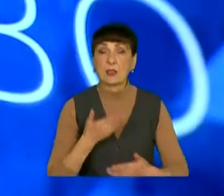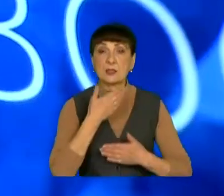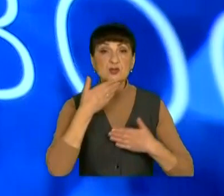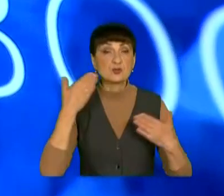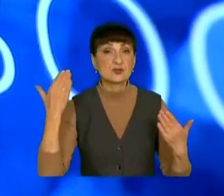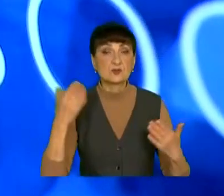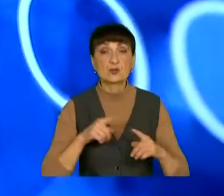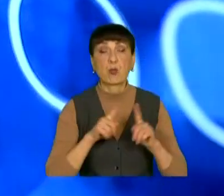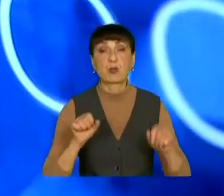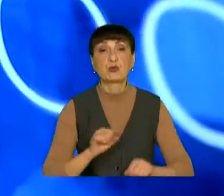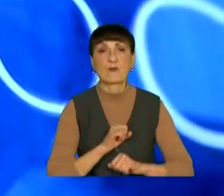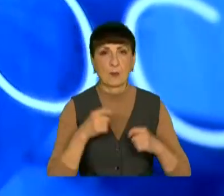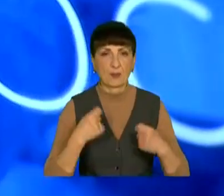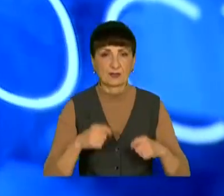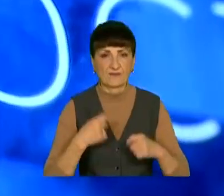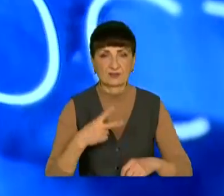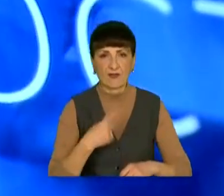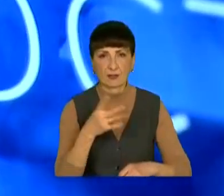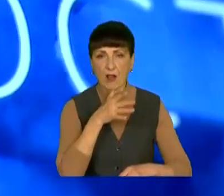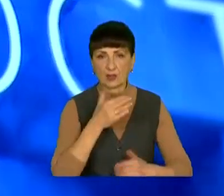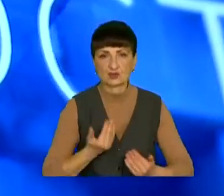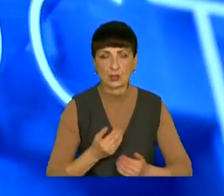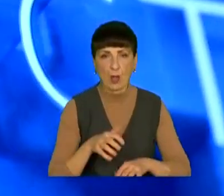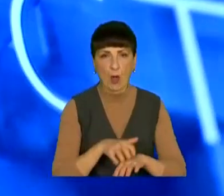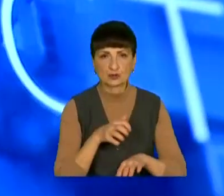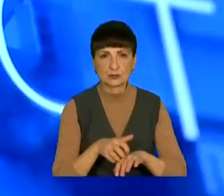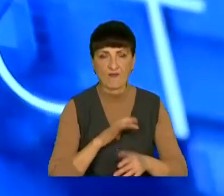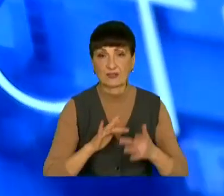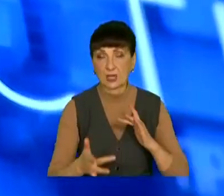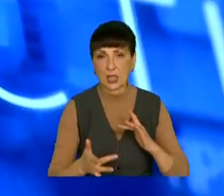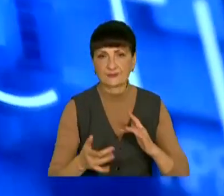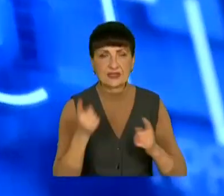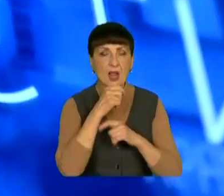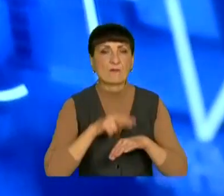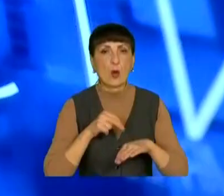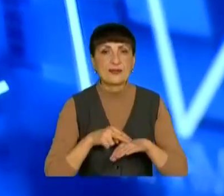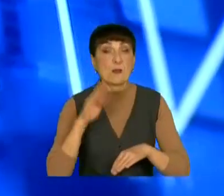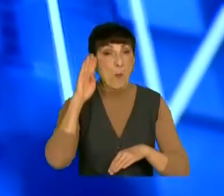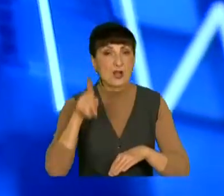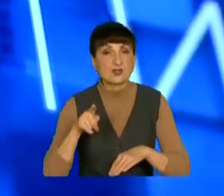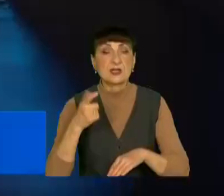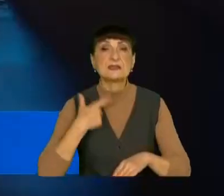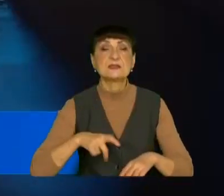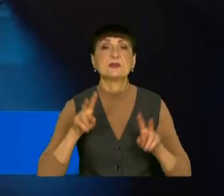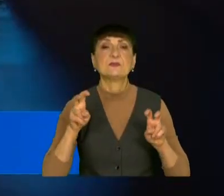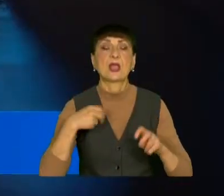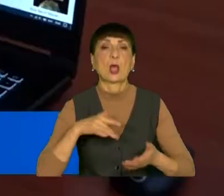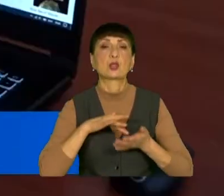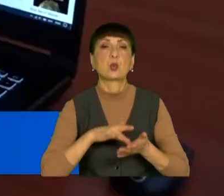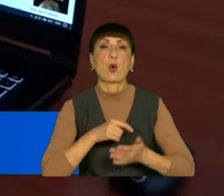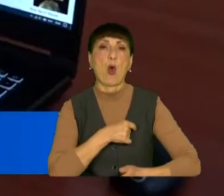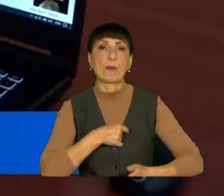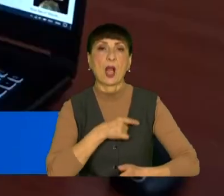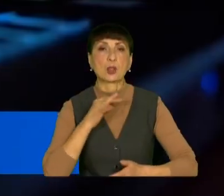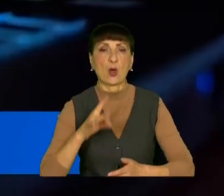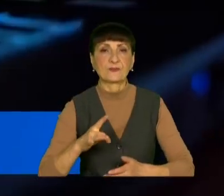Несуществующие путевки продавал 21-летний житель Кокшетау в соцсетях. Как сообщили в полиции, парень выдавал себя за туроператора. В